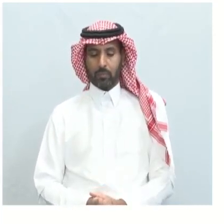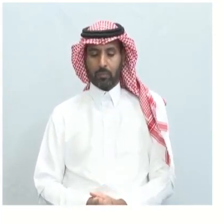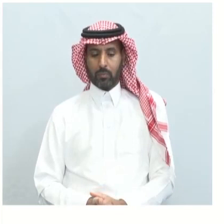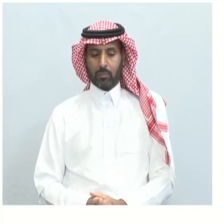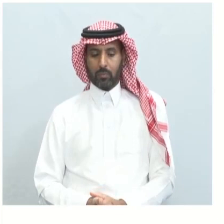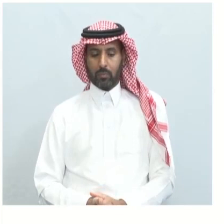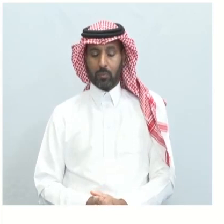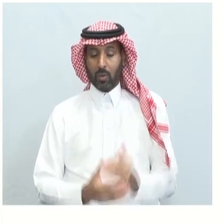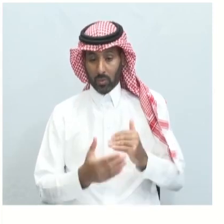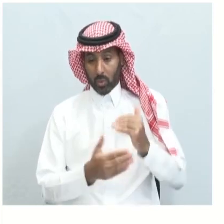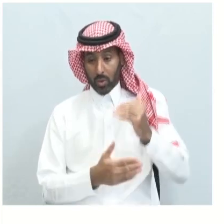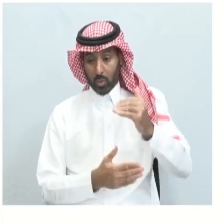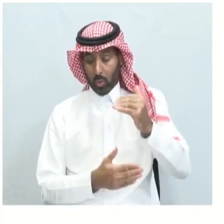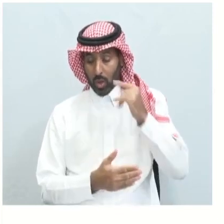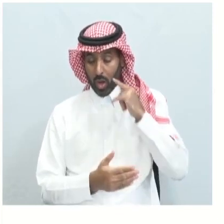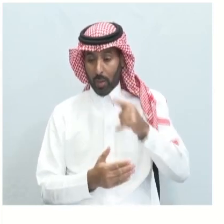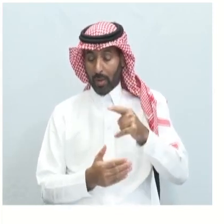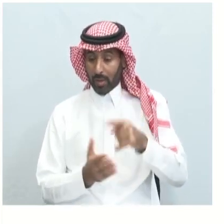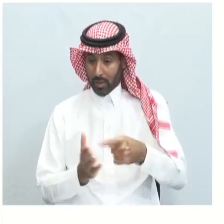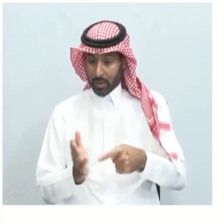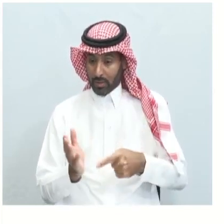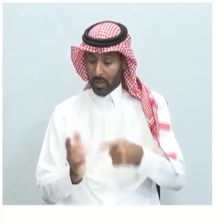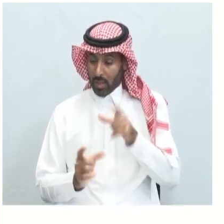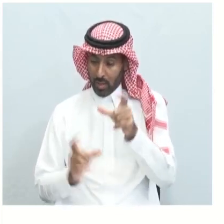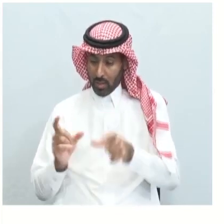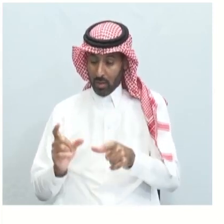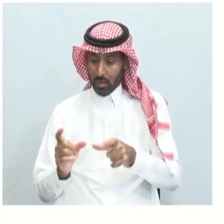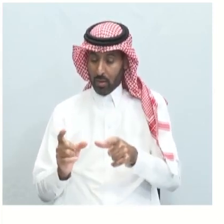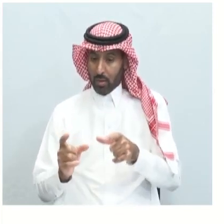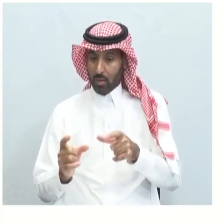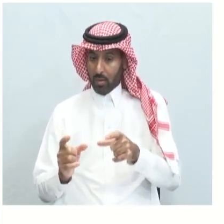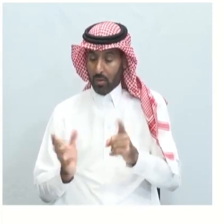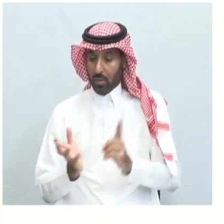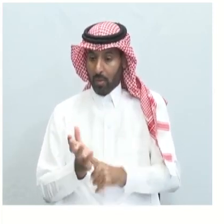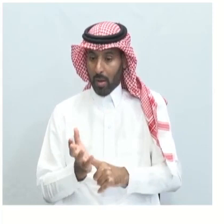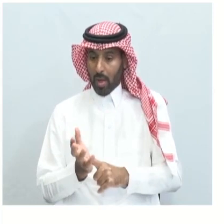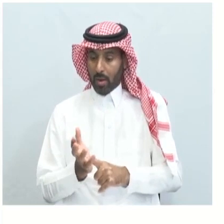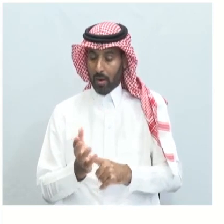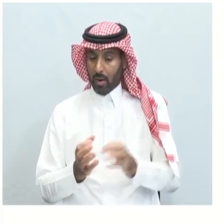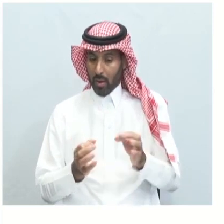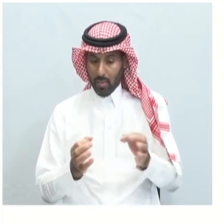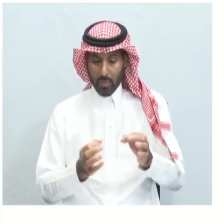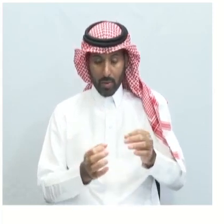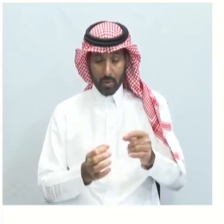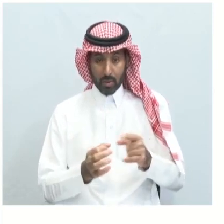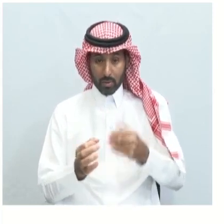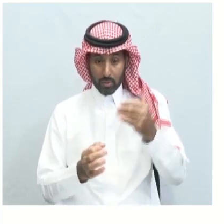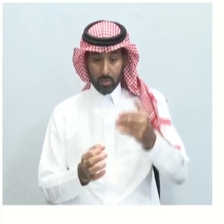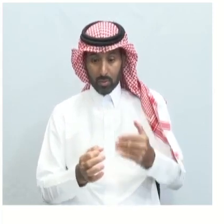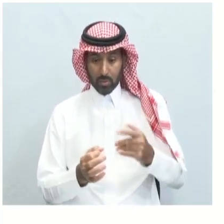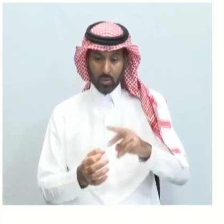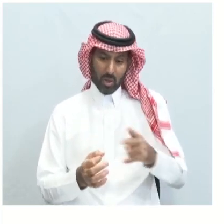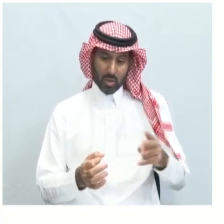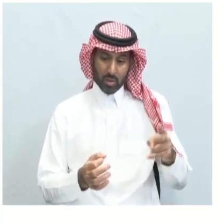لذلك ايضا تطوير المعايير القياسيه النموذجيه لضمان توافق الانظمه المختلفه وتعدد